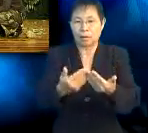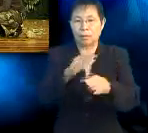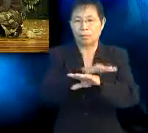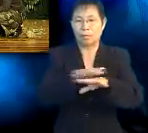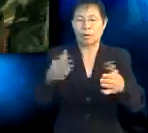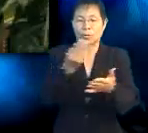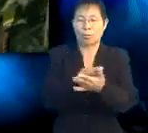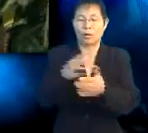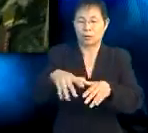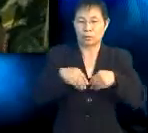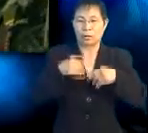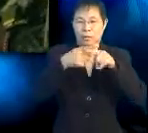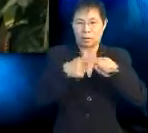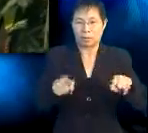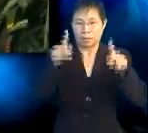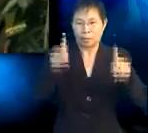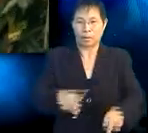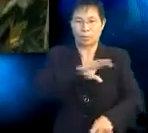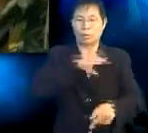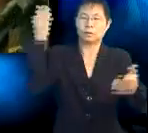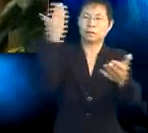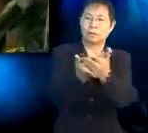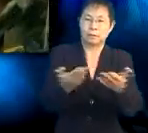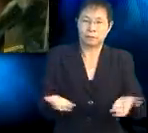yang kamu terima? Tapi pihak polis yang sampai kemari.